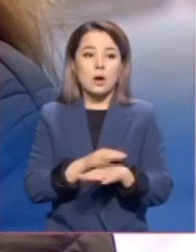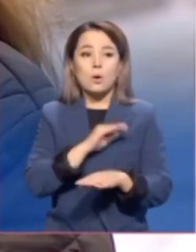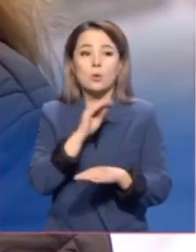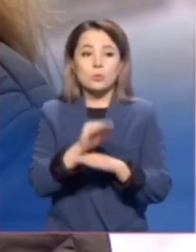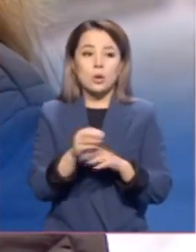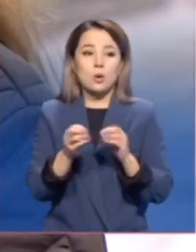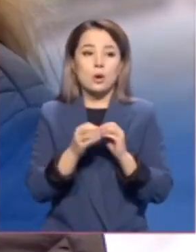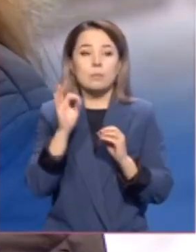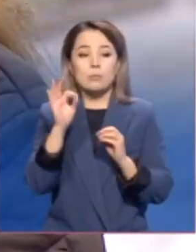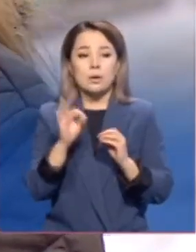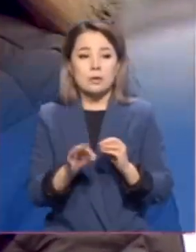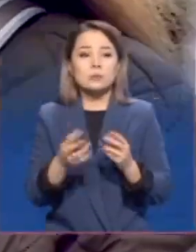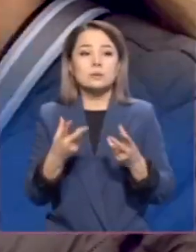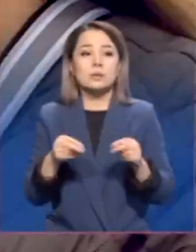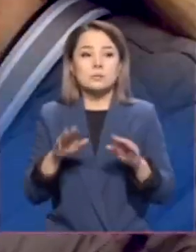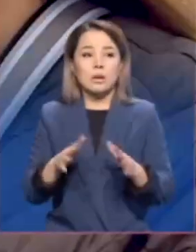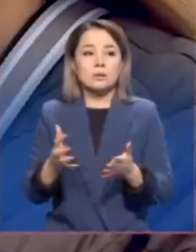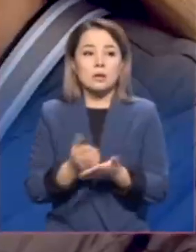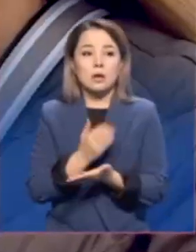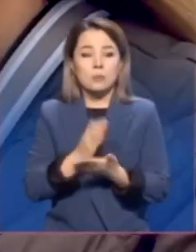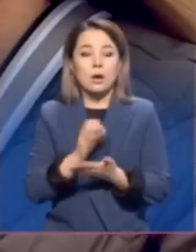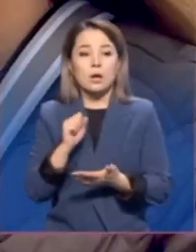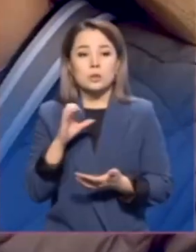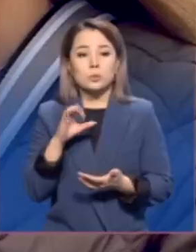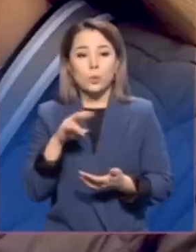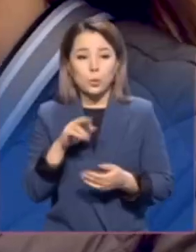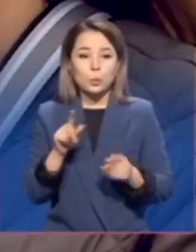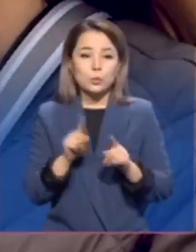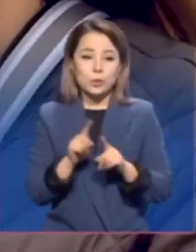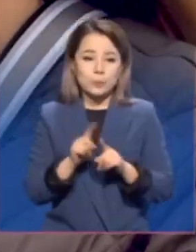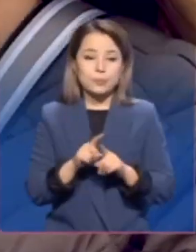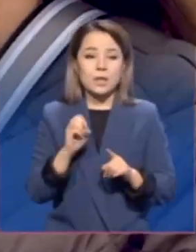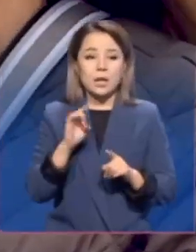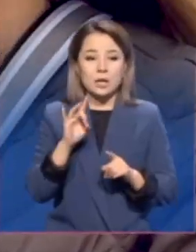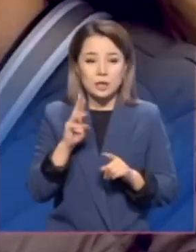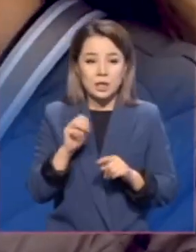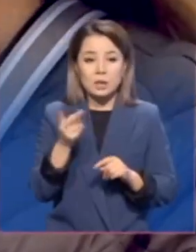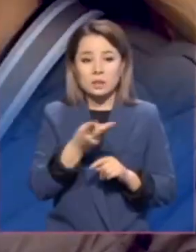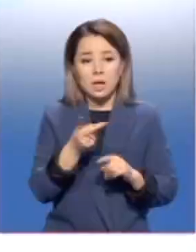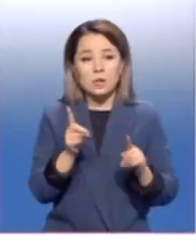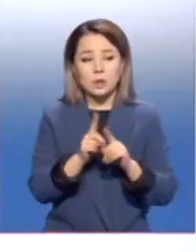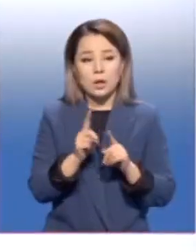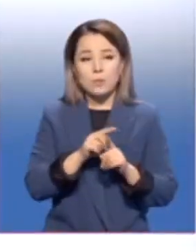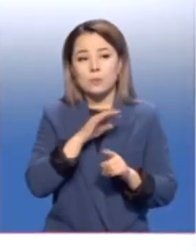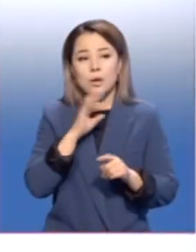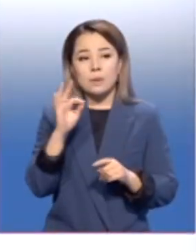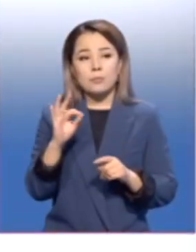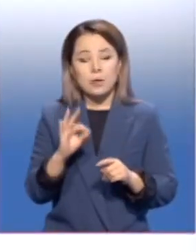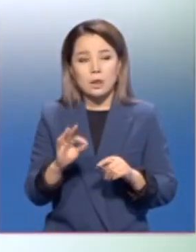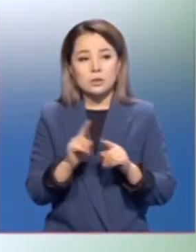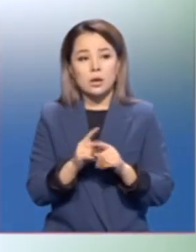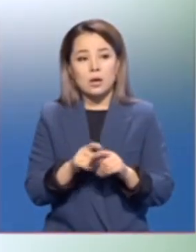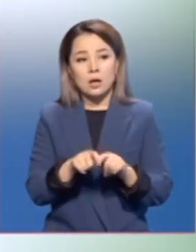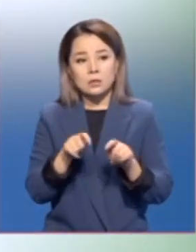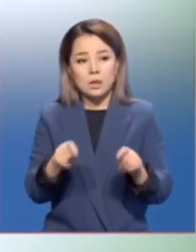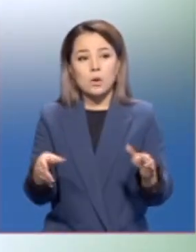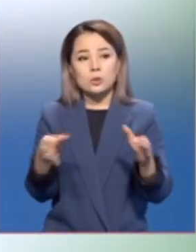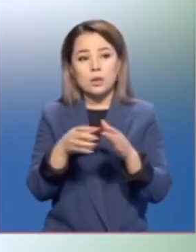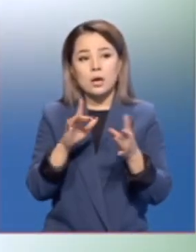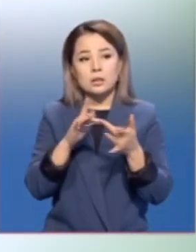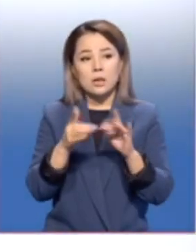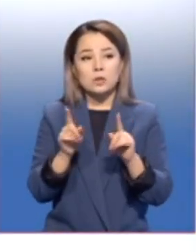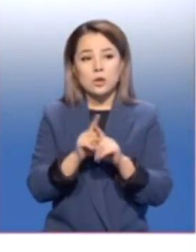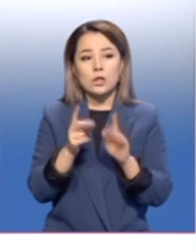тағы 10% қайдан табам? Айсұлу мен Еркегүл сияқты пайызы төмен ипотекадан үміттілер көп. Әлеуметтік желіде ашылған топтық чаттың